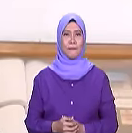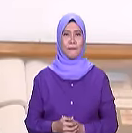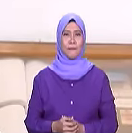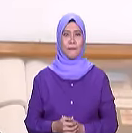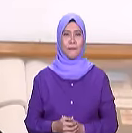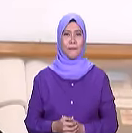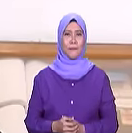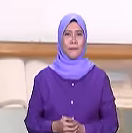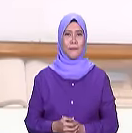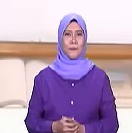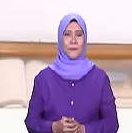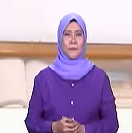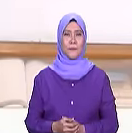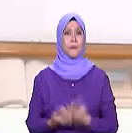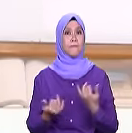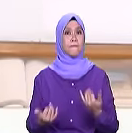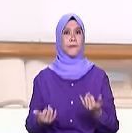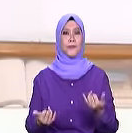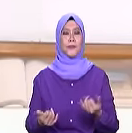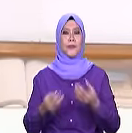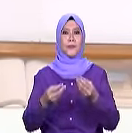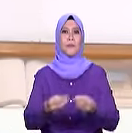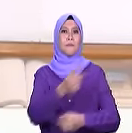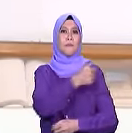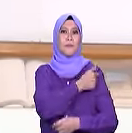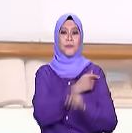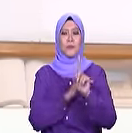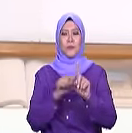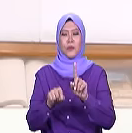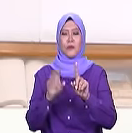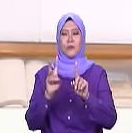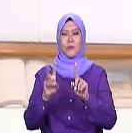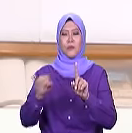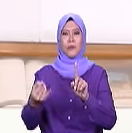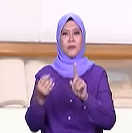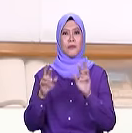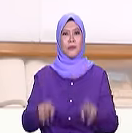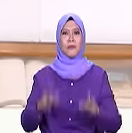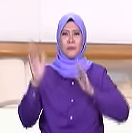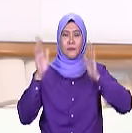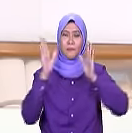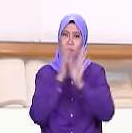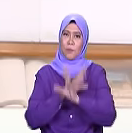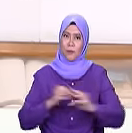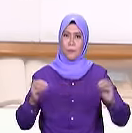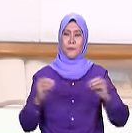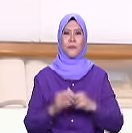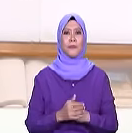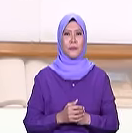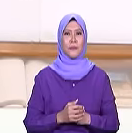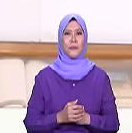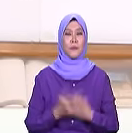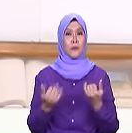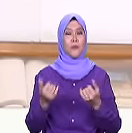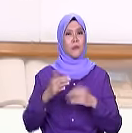Dan sekarang ini pun kita telah memberikan suntikan lebih kurang 1.6 juta dos kepada rakyat Sarawak. Dan kita telah